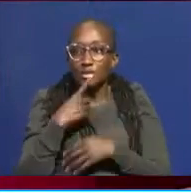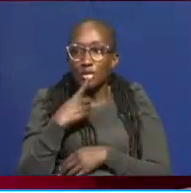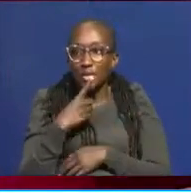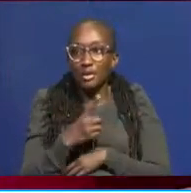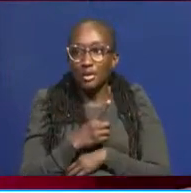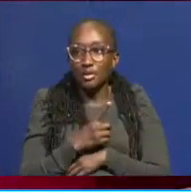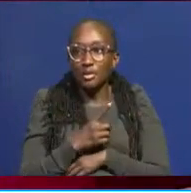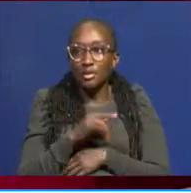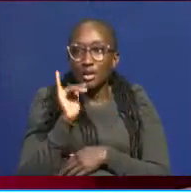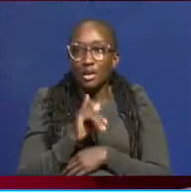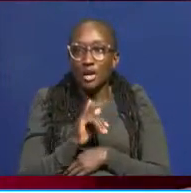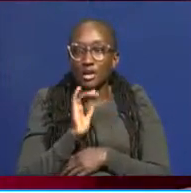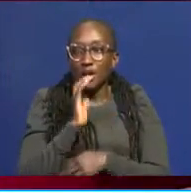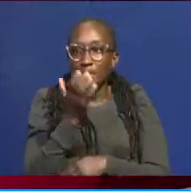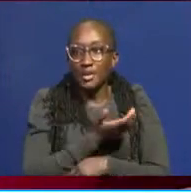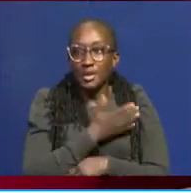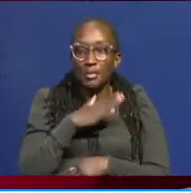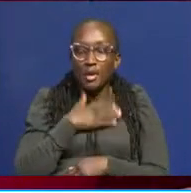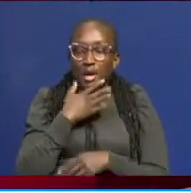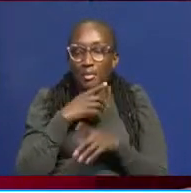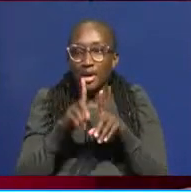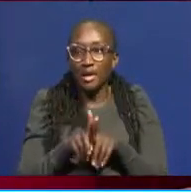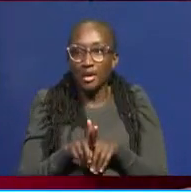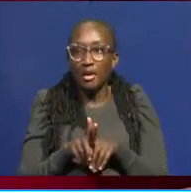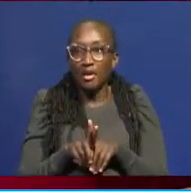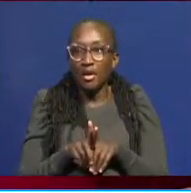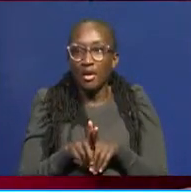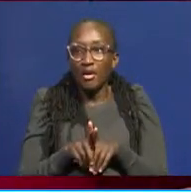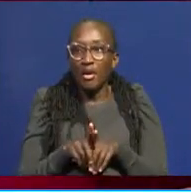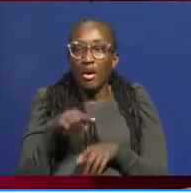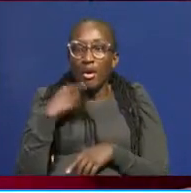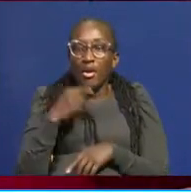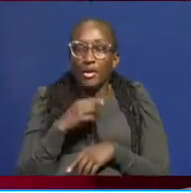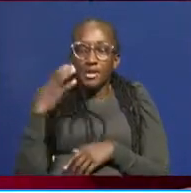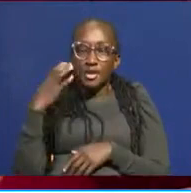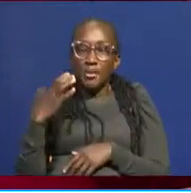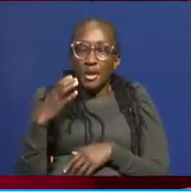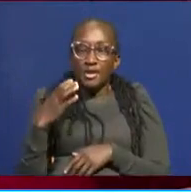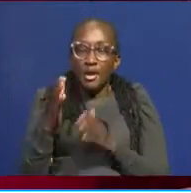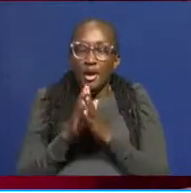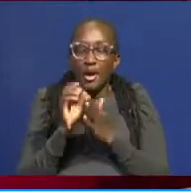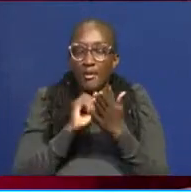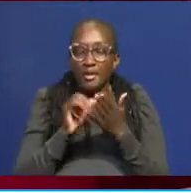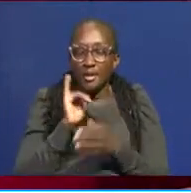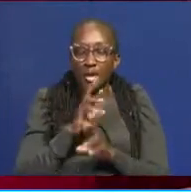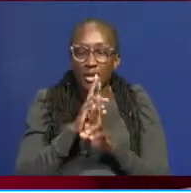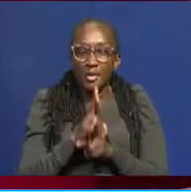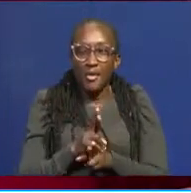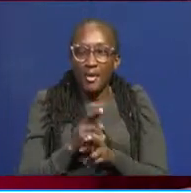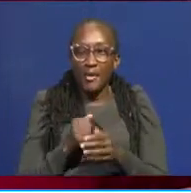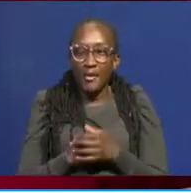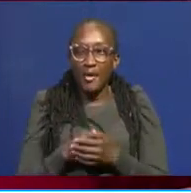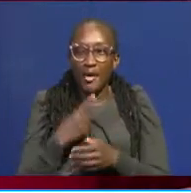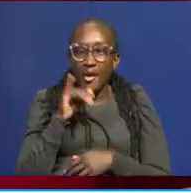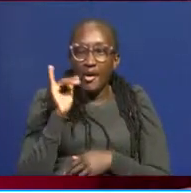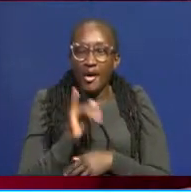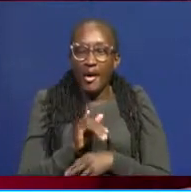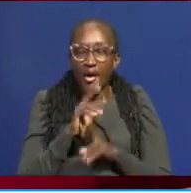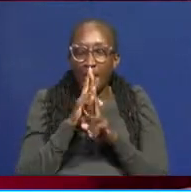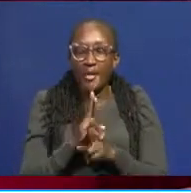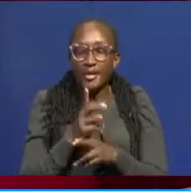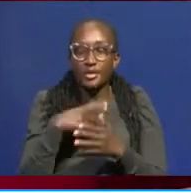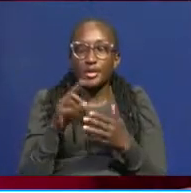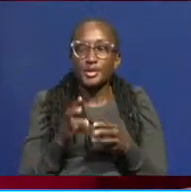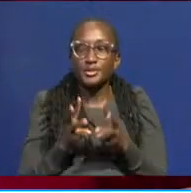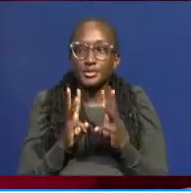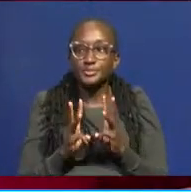ambazo hii kamati ambayo ndugu yangu Sotsi amekuwa kama mwenyekiti na wameandika hii, wakisema ya kwamba hii ndio taratibu ya njia